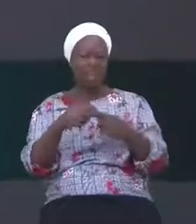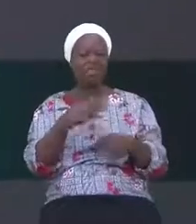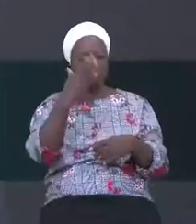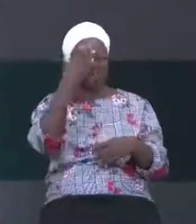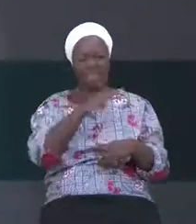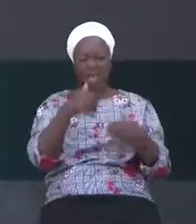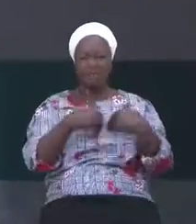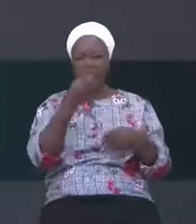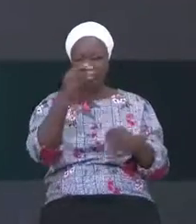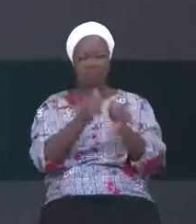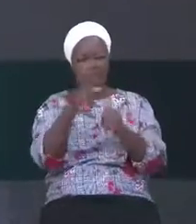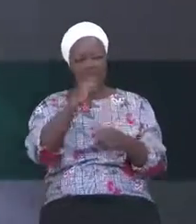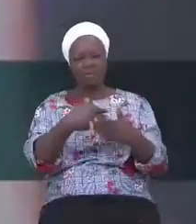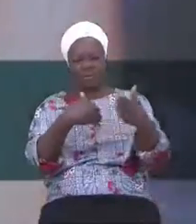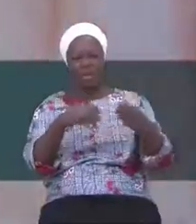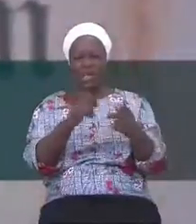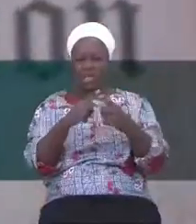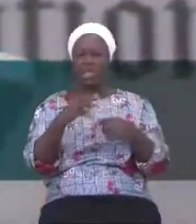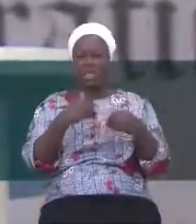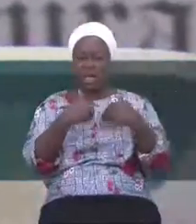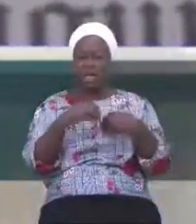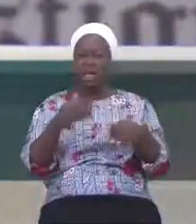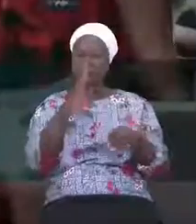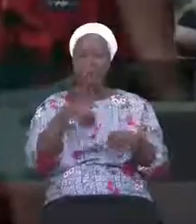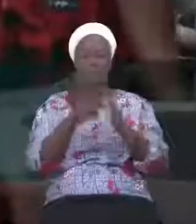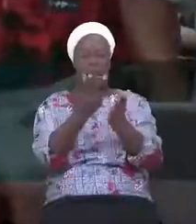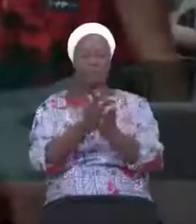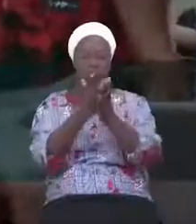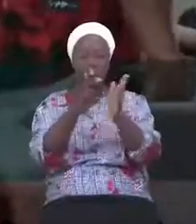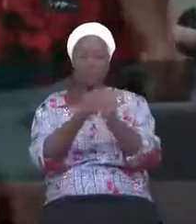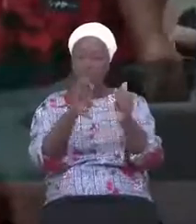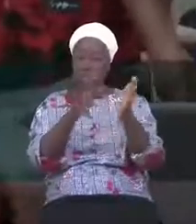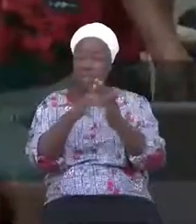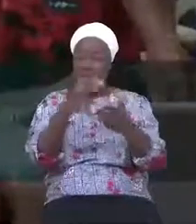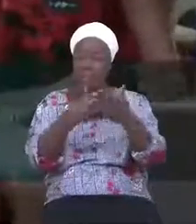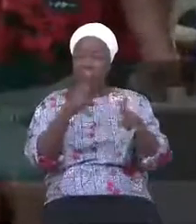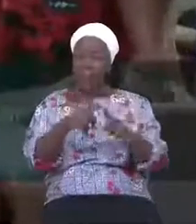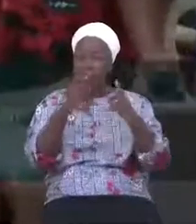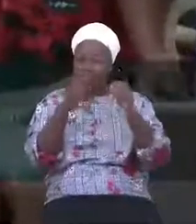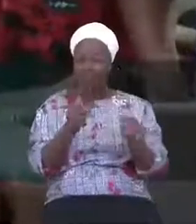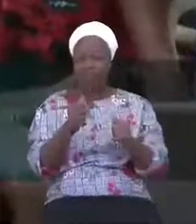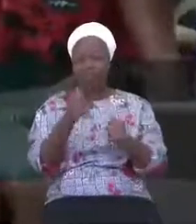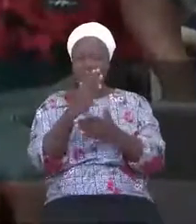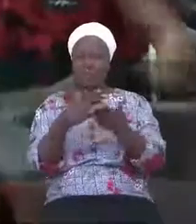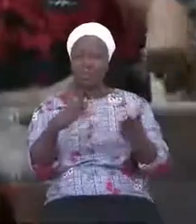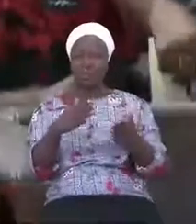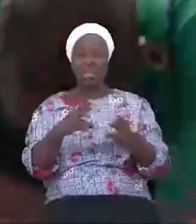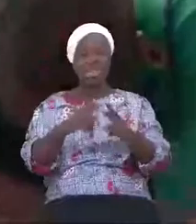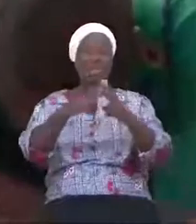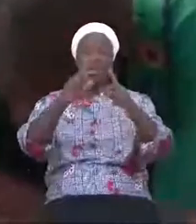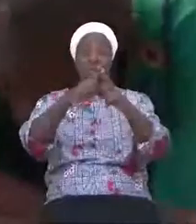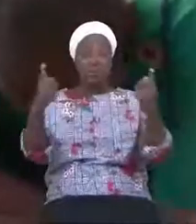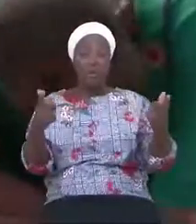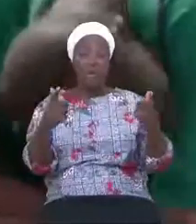mangé avec Jésus avant, ils étaient même dans la barque avec Jésus avant. Et tout d'un coup, quelque chose